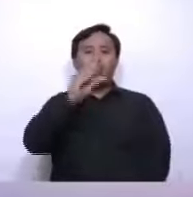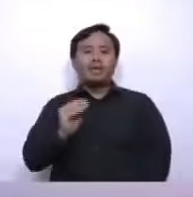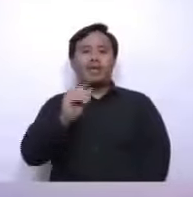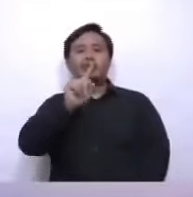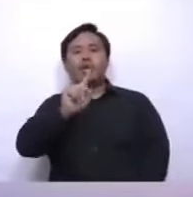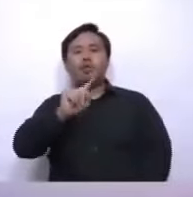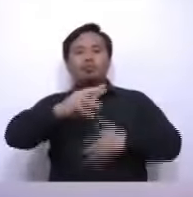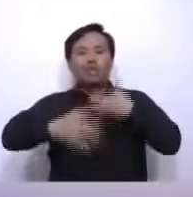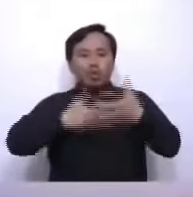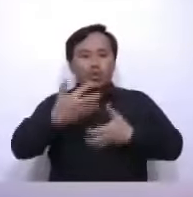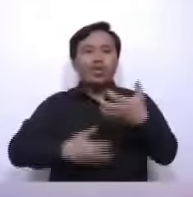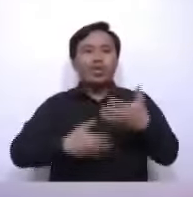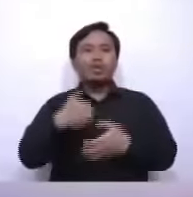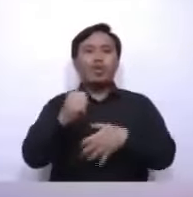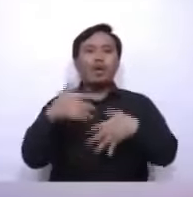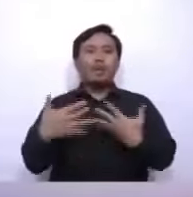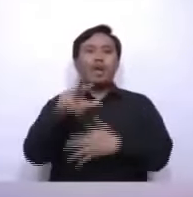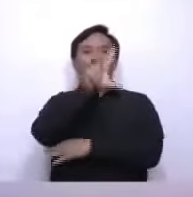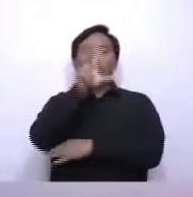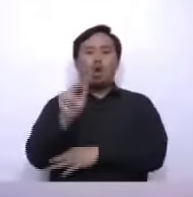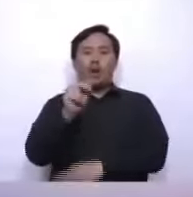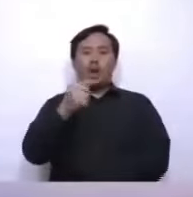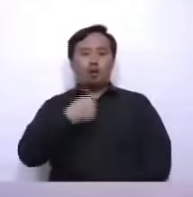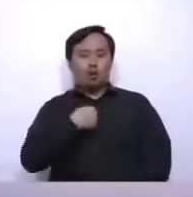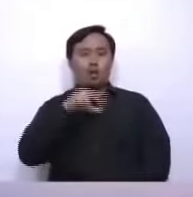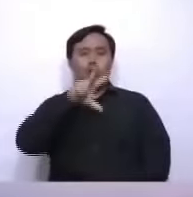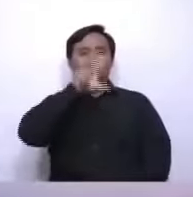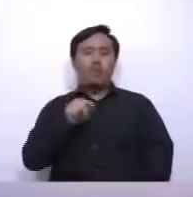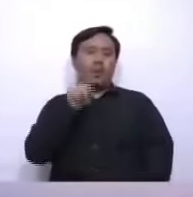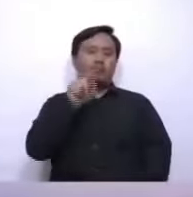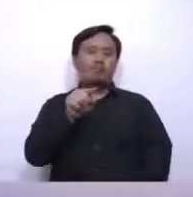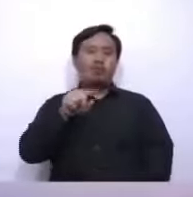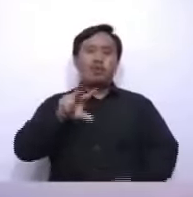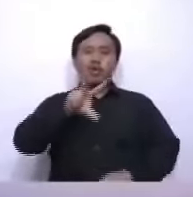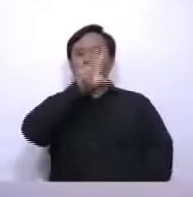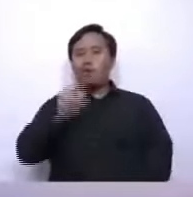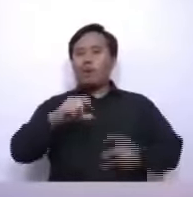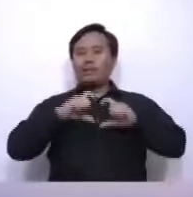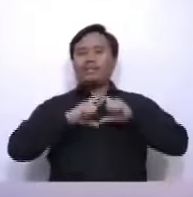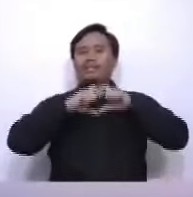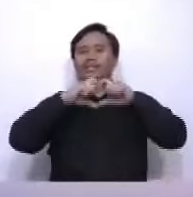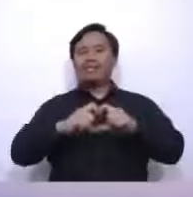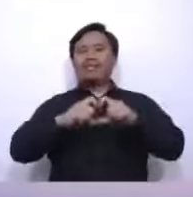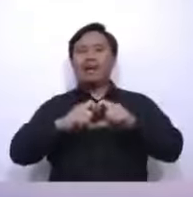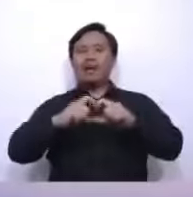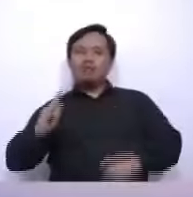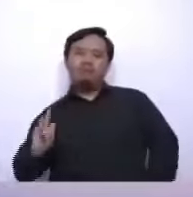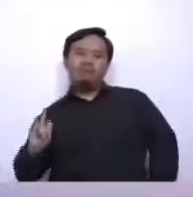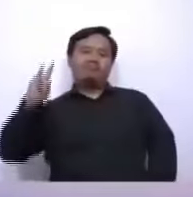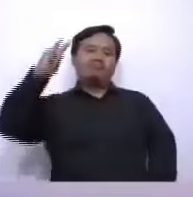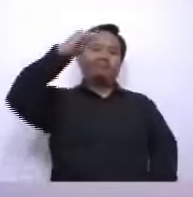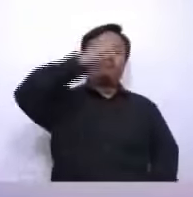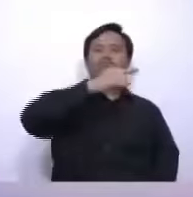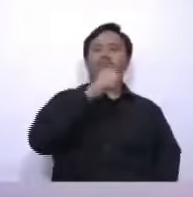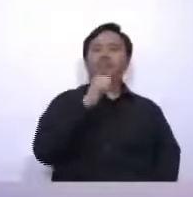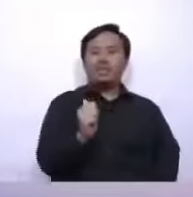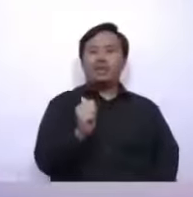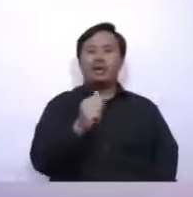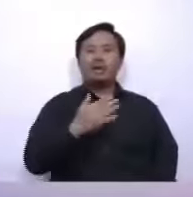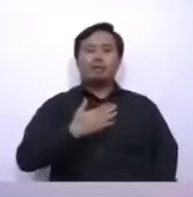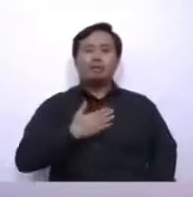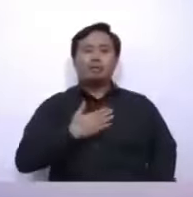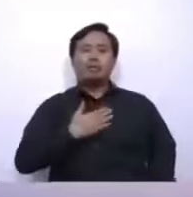1 desa, 1 industri. Sehingga Jabarku, Jabarmu, Jabar kita tercinta bisa lepas landas dan terbang tinggi. Syaihu